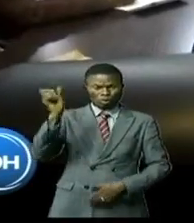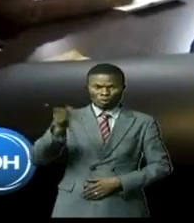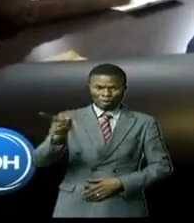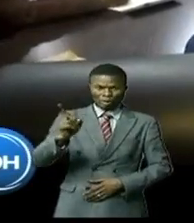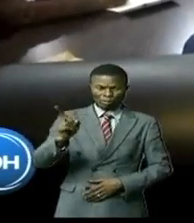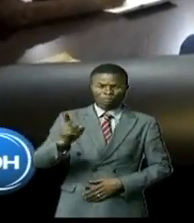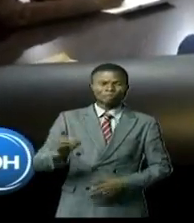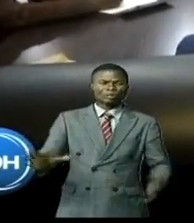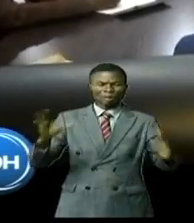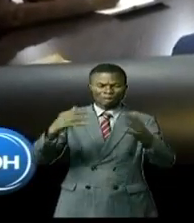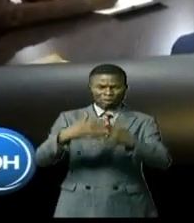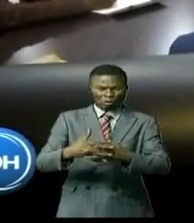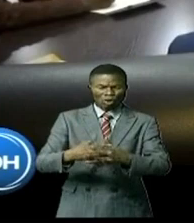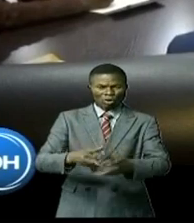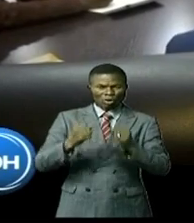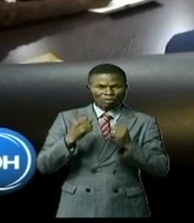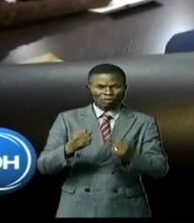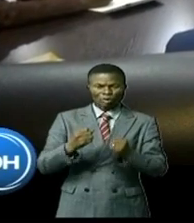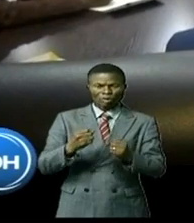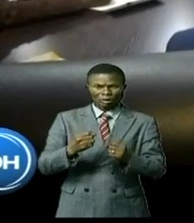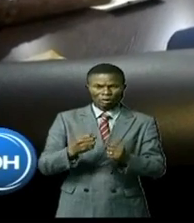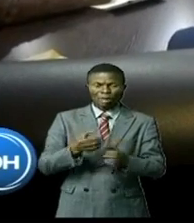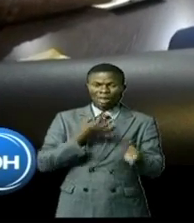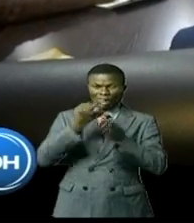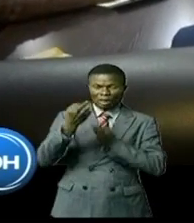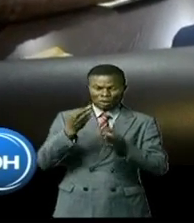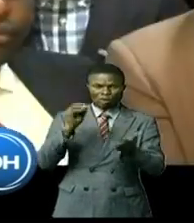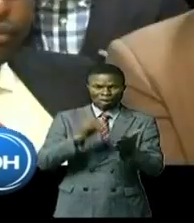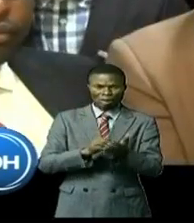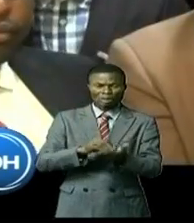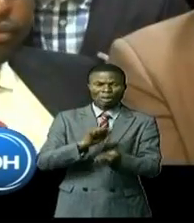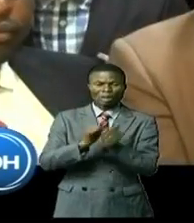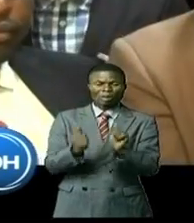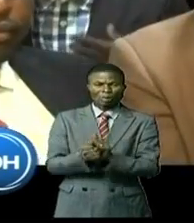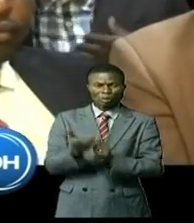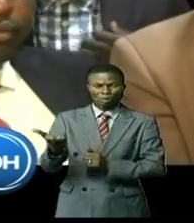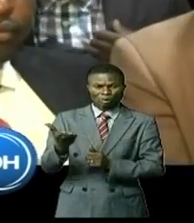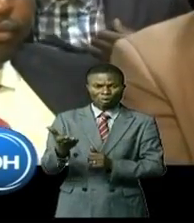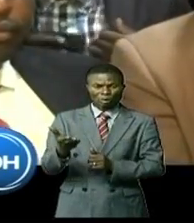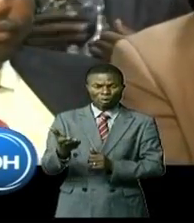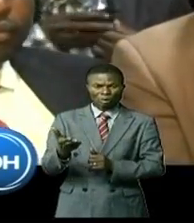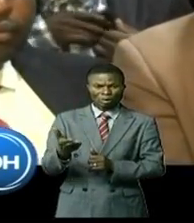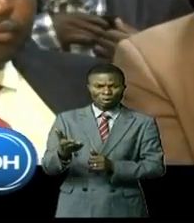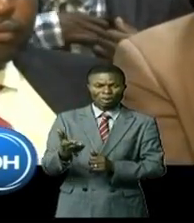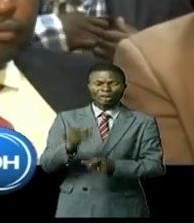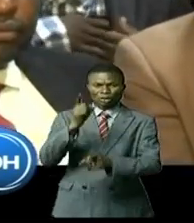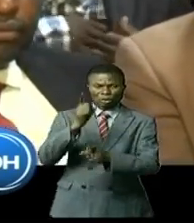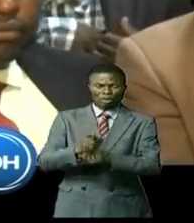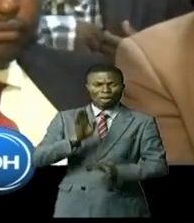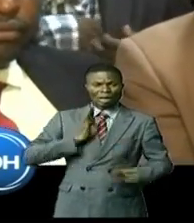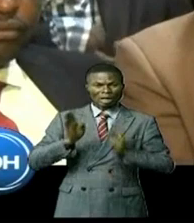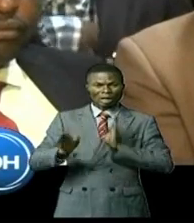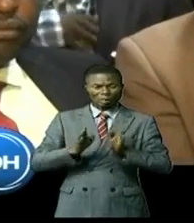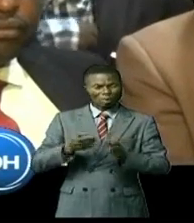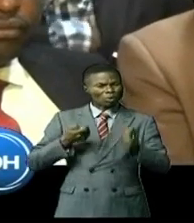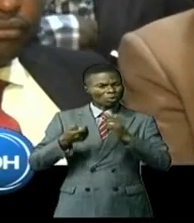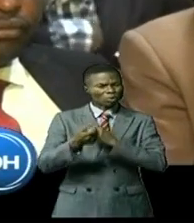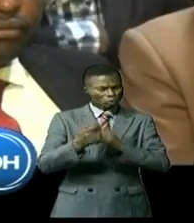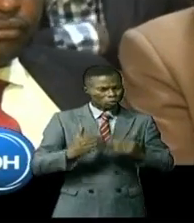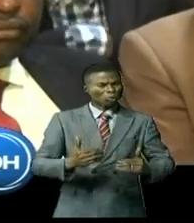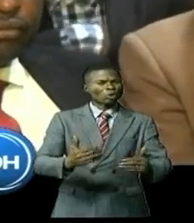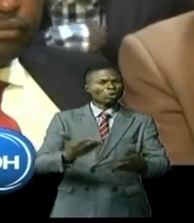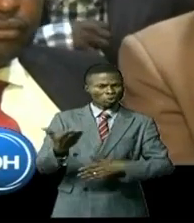la mutualisation de forces. Pour revenir sur cette zone de Beni précisément, où les massacres se